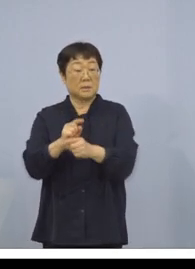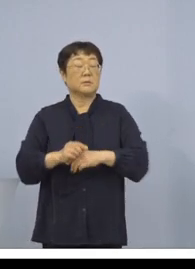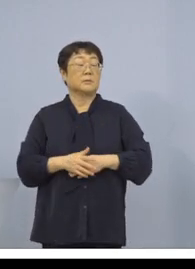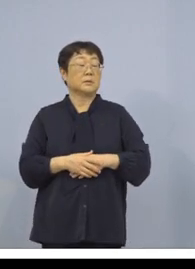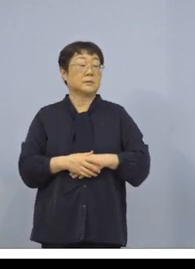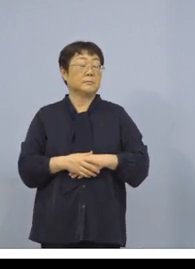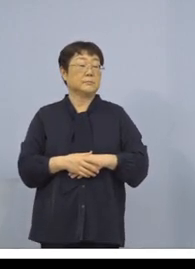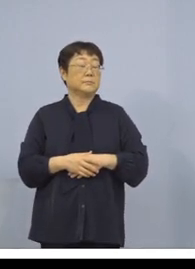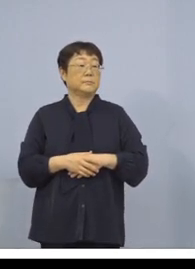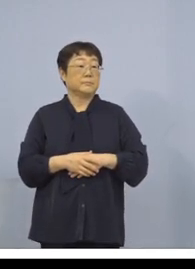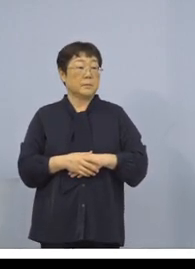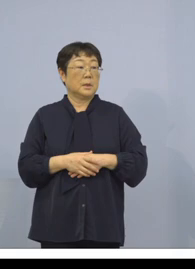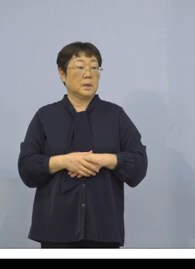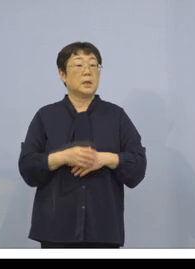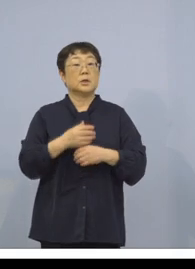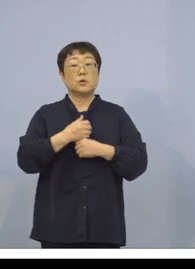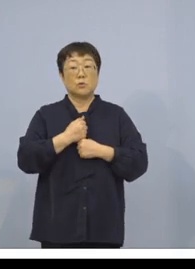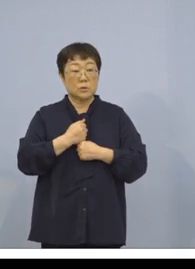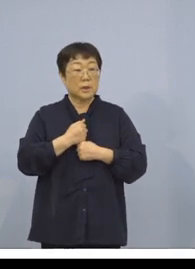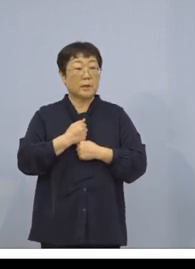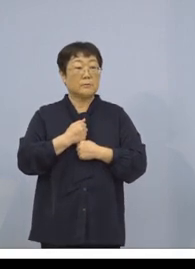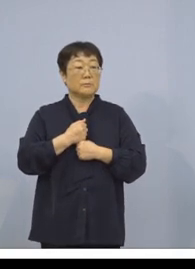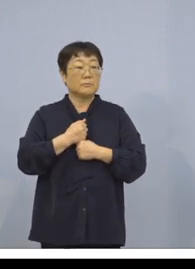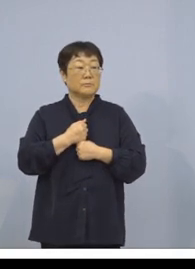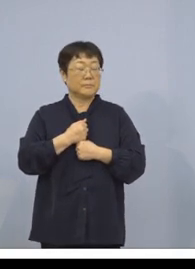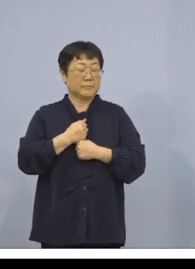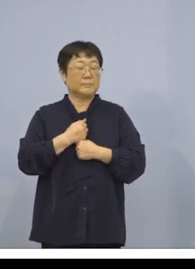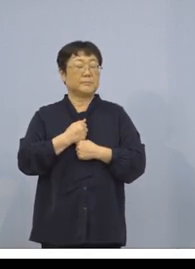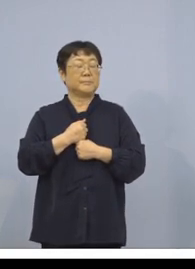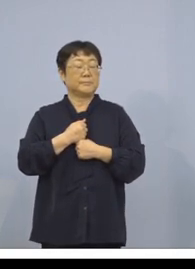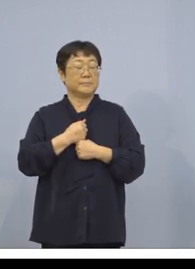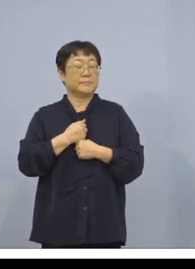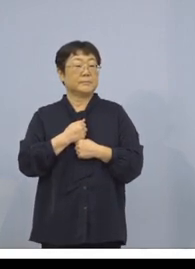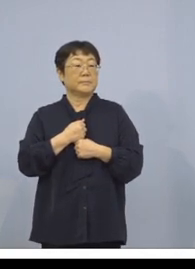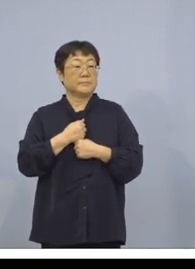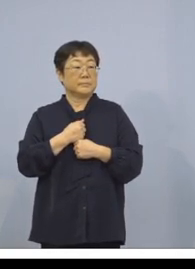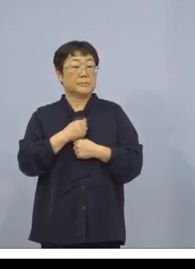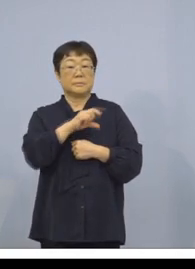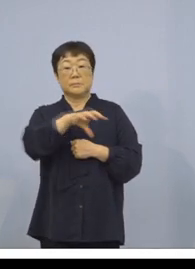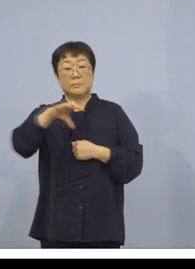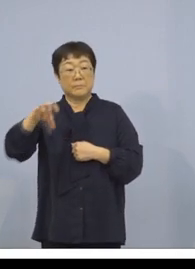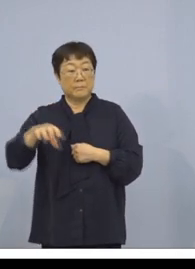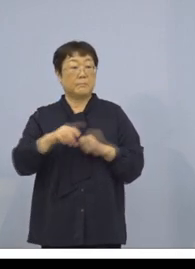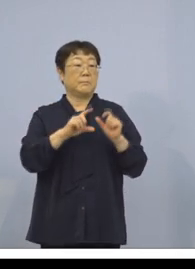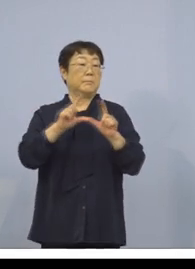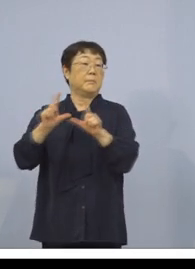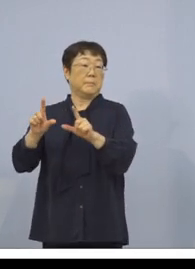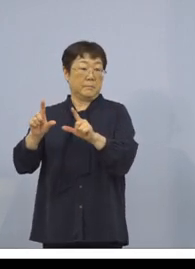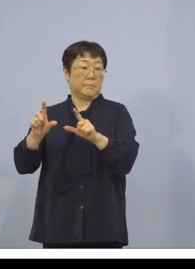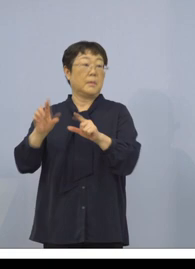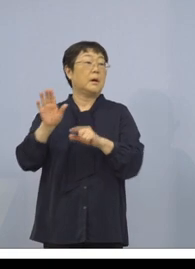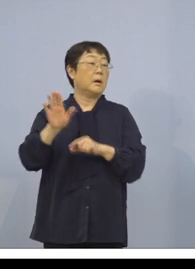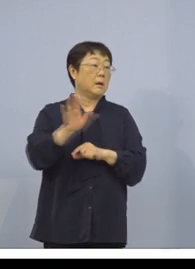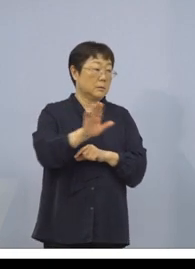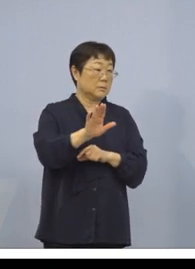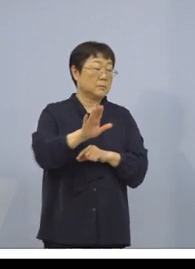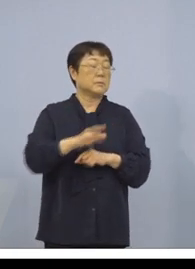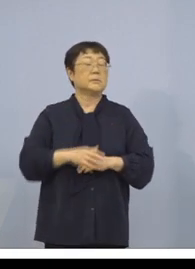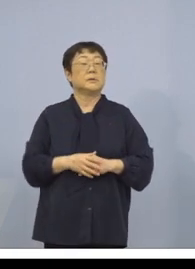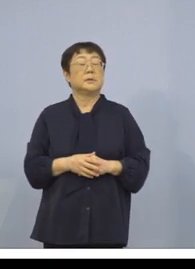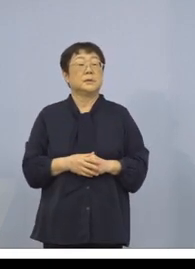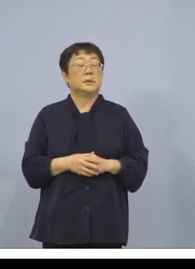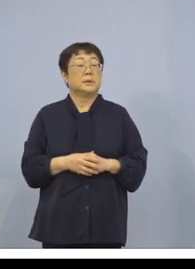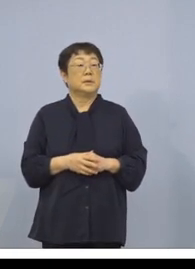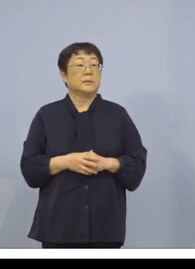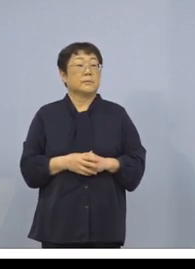熱中症対策気をつけてくださいっていろんなところでですね、発信警告をされ